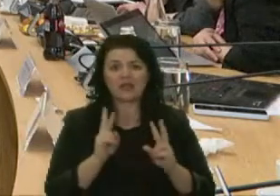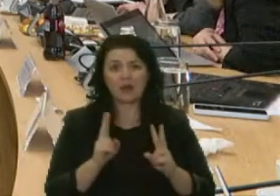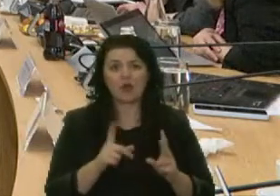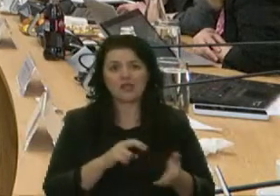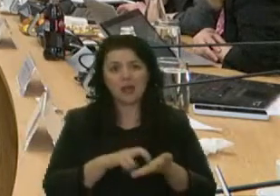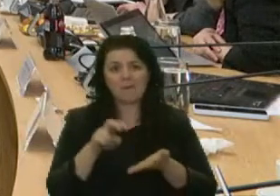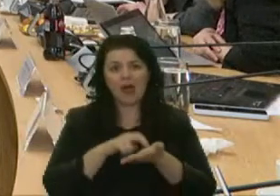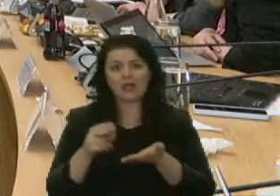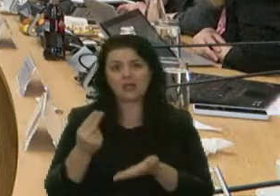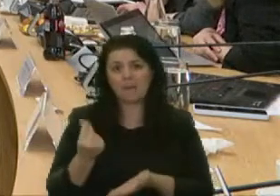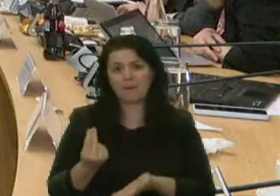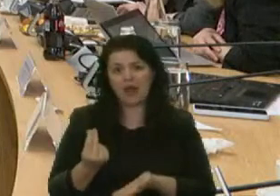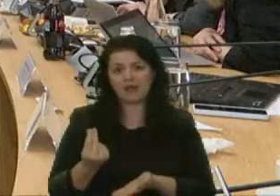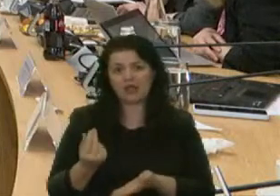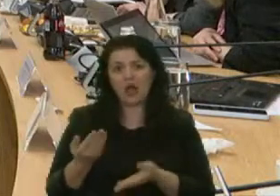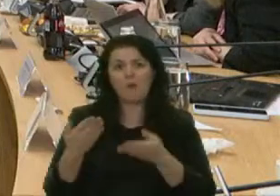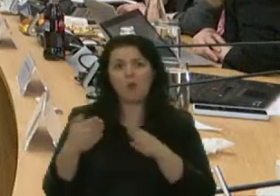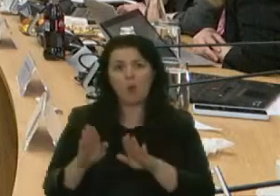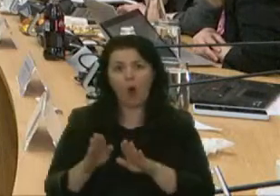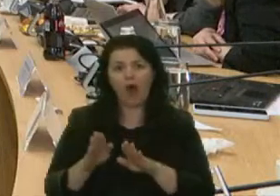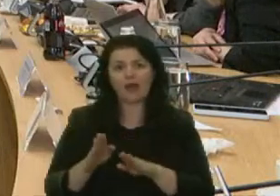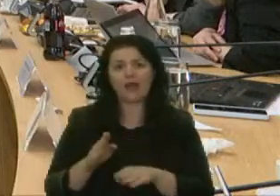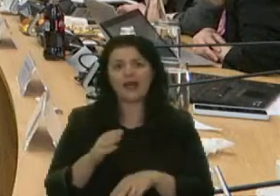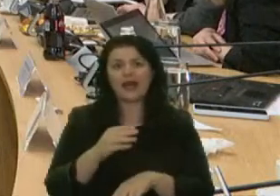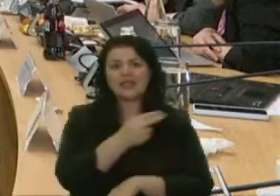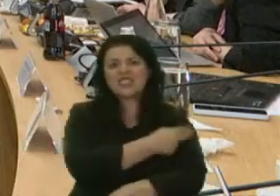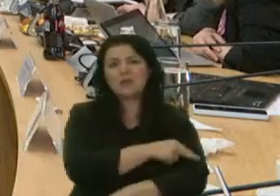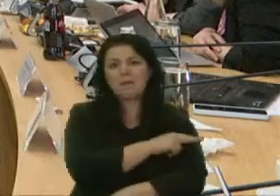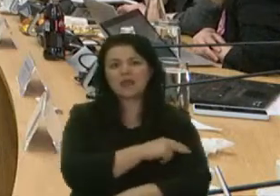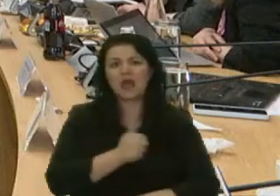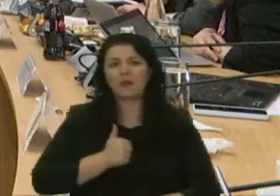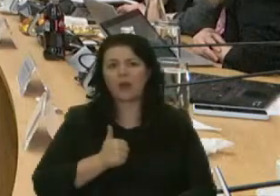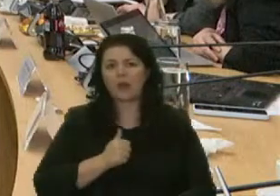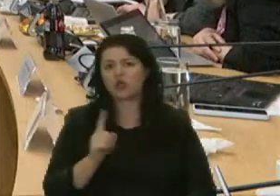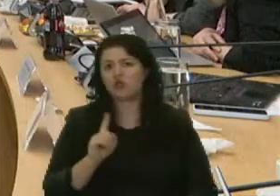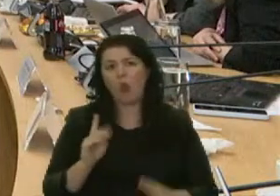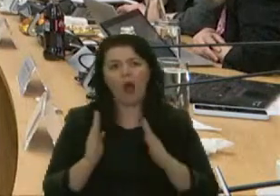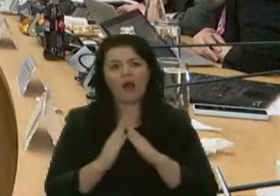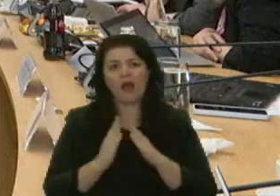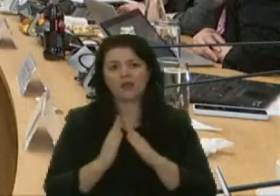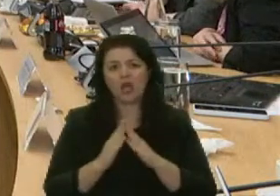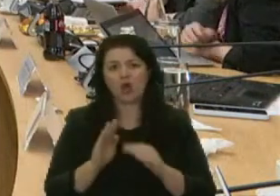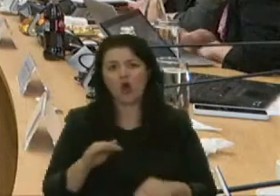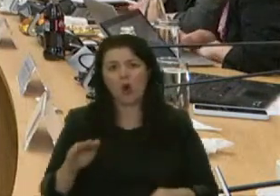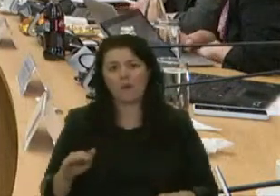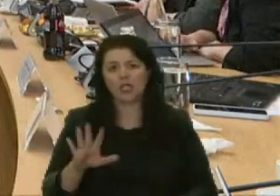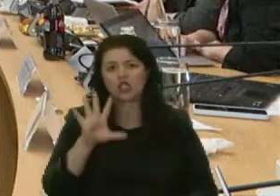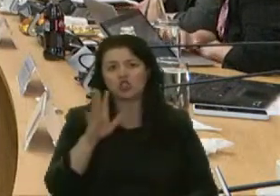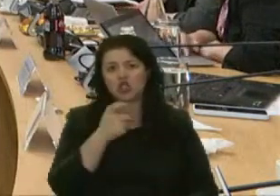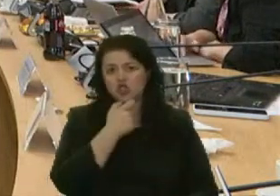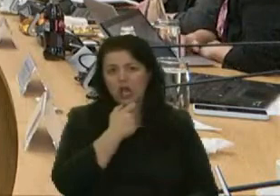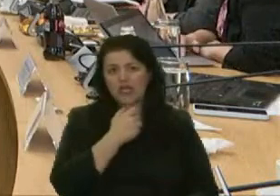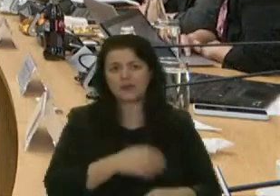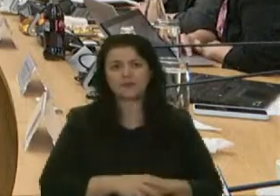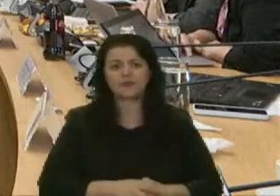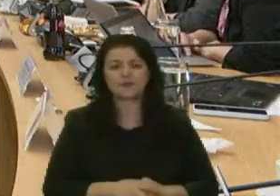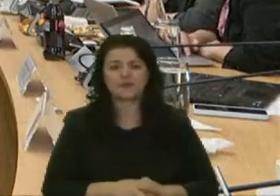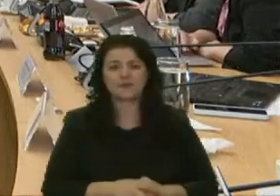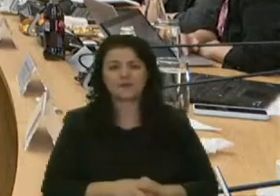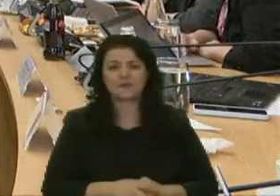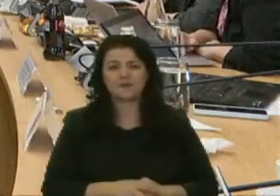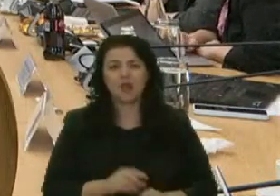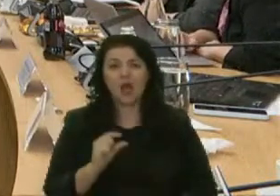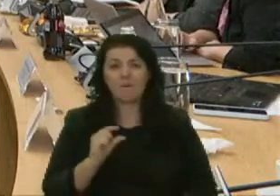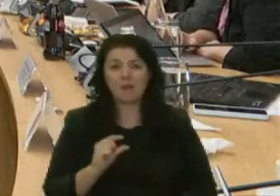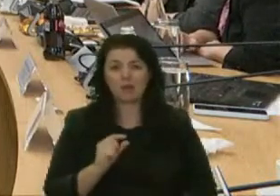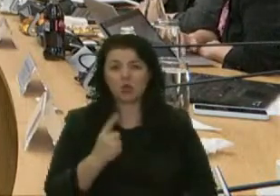meargă să plătească să moară la un spital privat ca să nu moară acasă cu copilul ei de cinci ani mai puțin